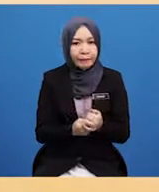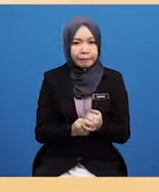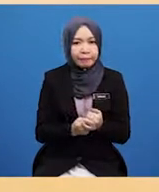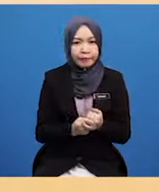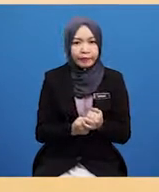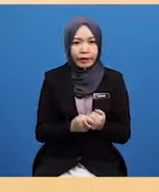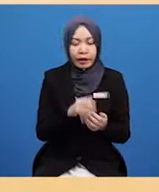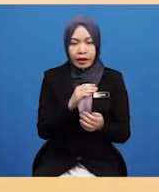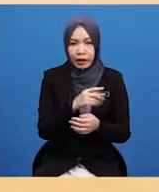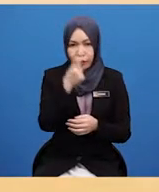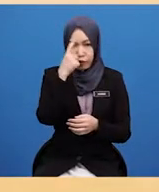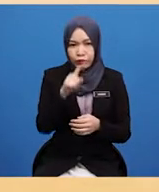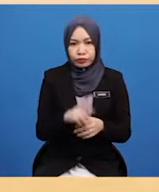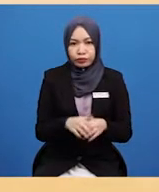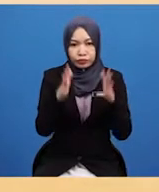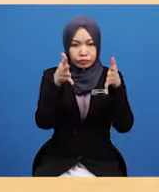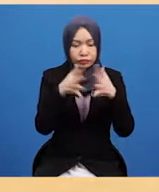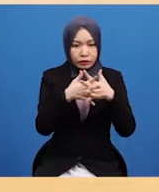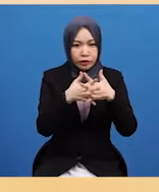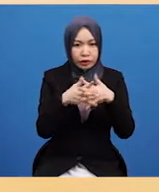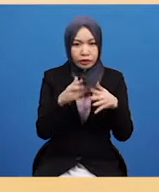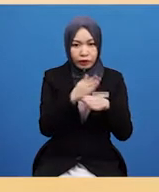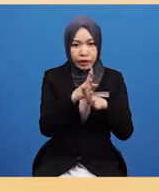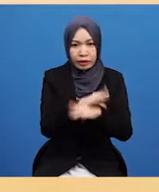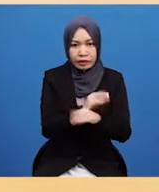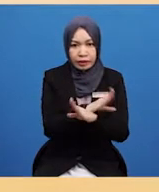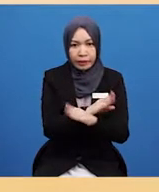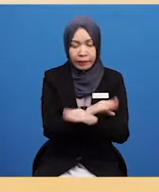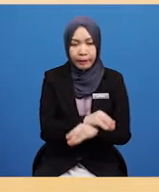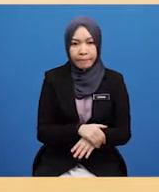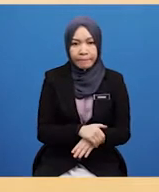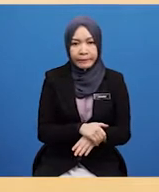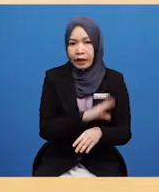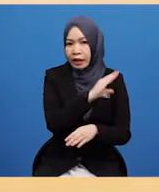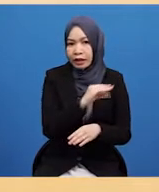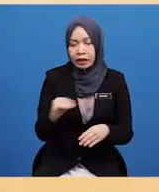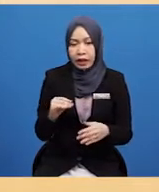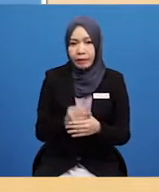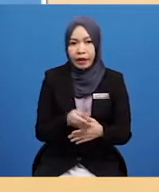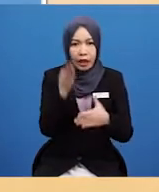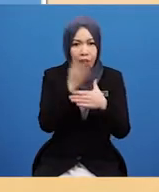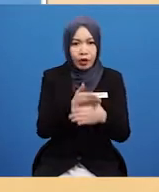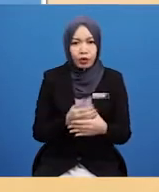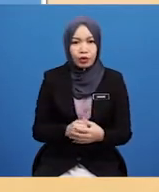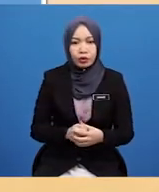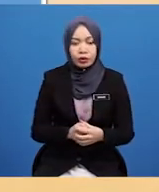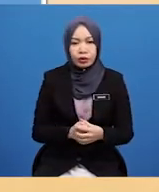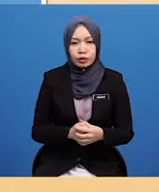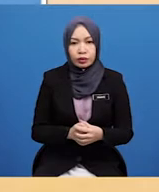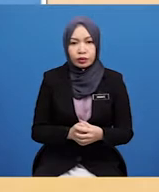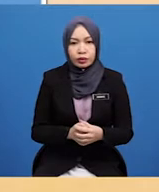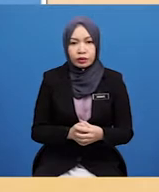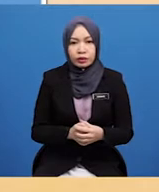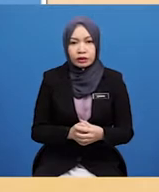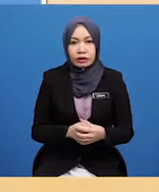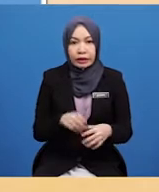memastikan Jerman tidak lagi menjadi ancaman kepada keamanan di Eropah. Persidangan ini telah